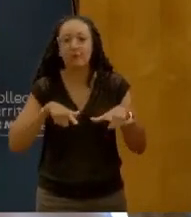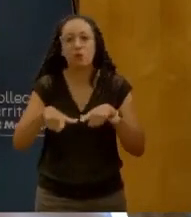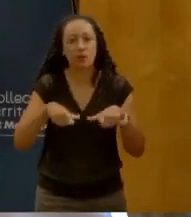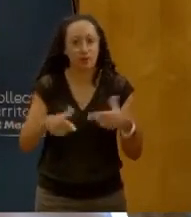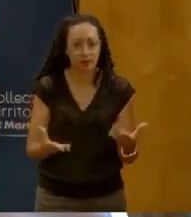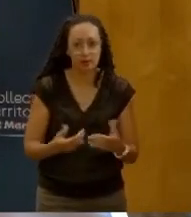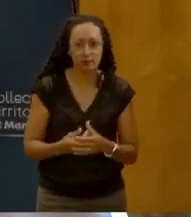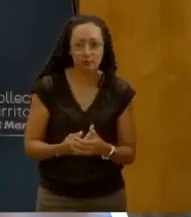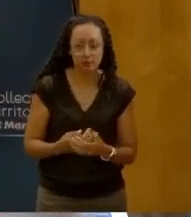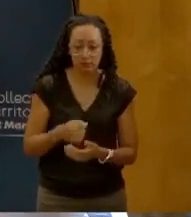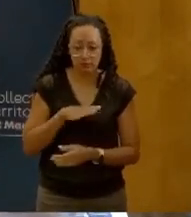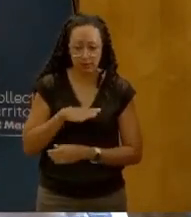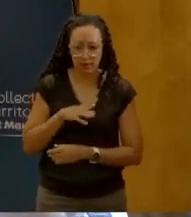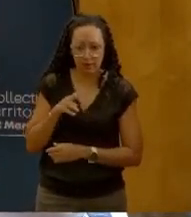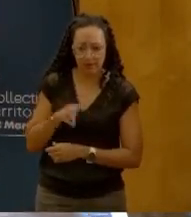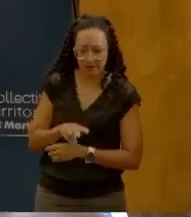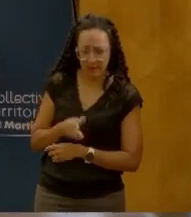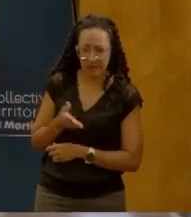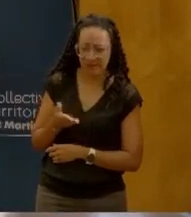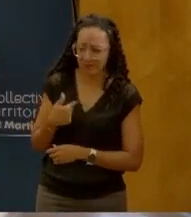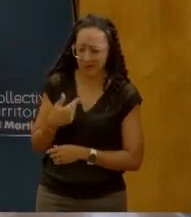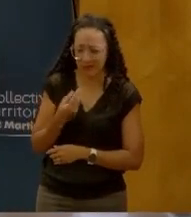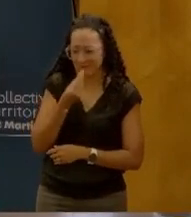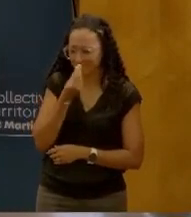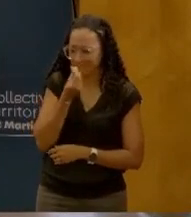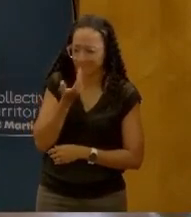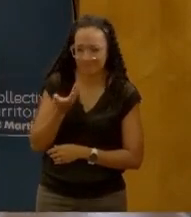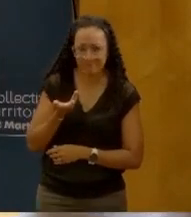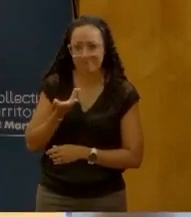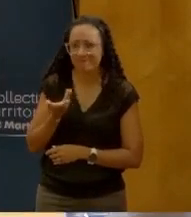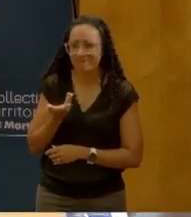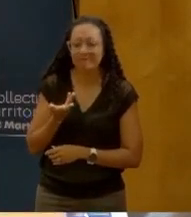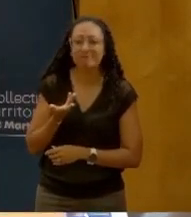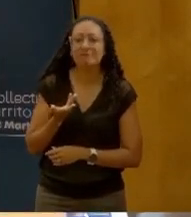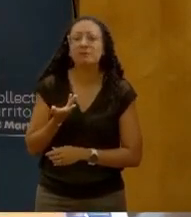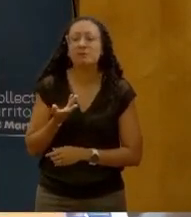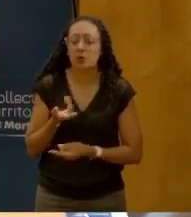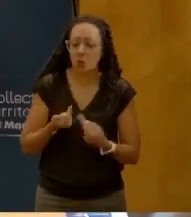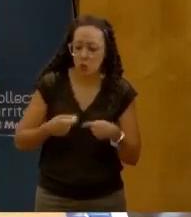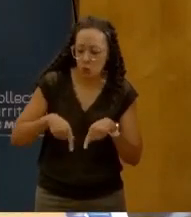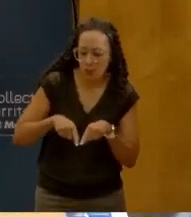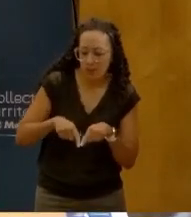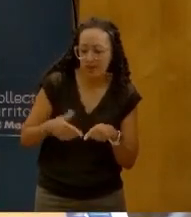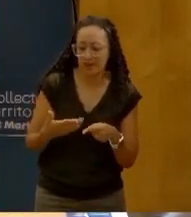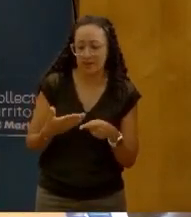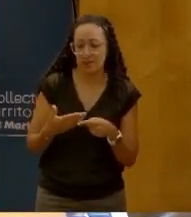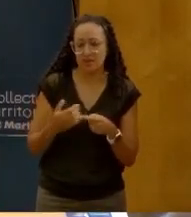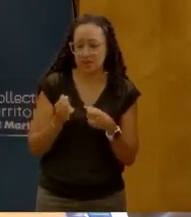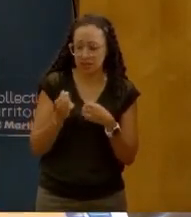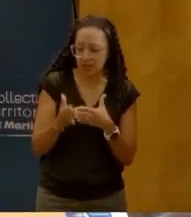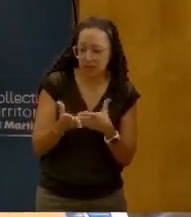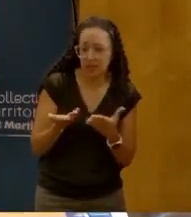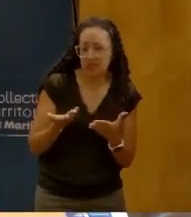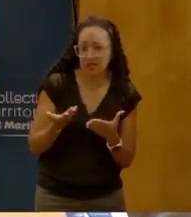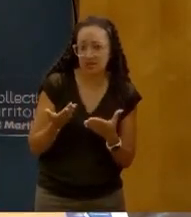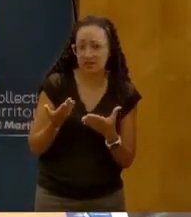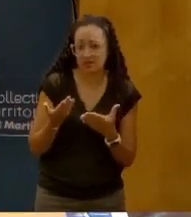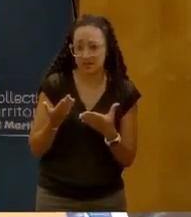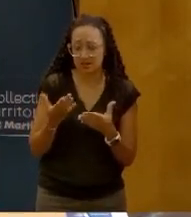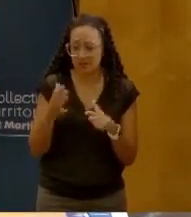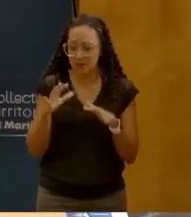je doute que le comité cycliste, régional cycliste, obtienne des